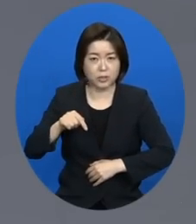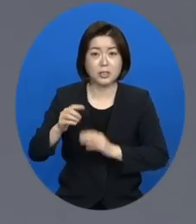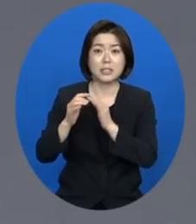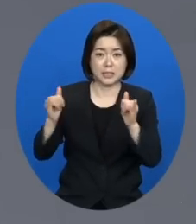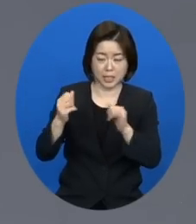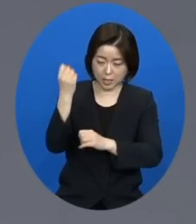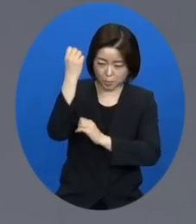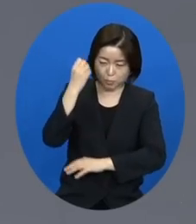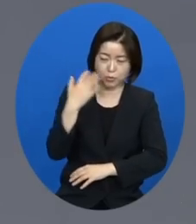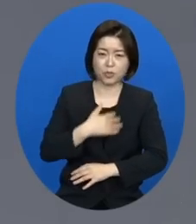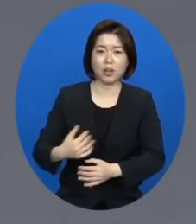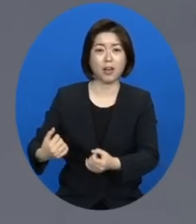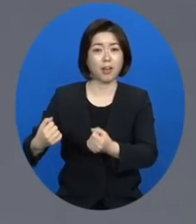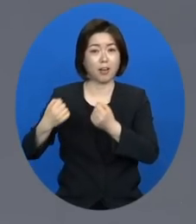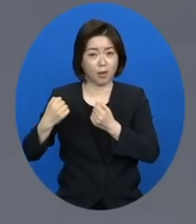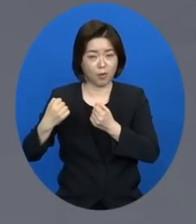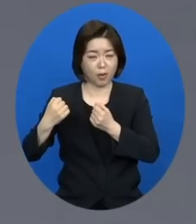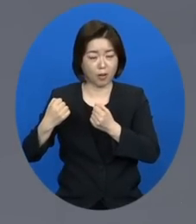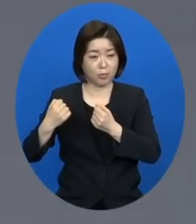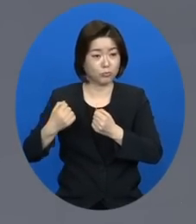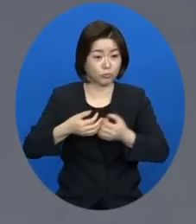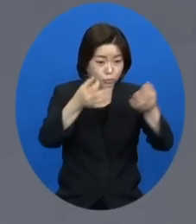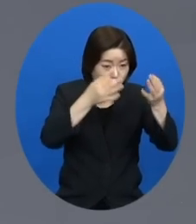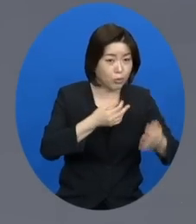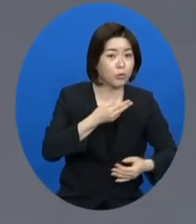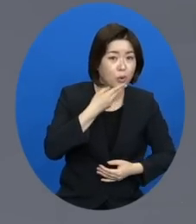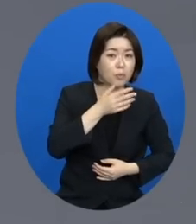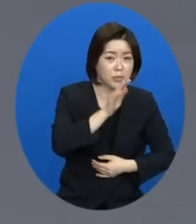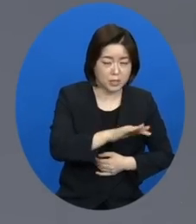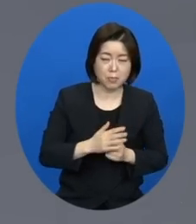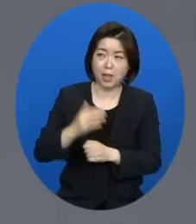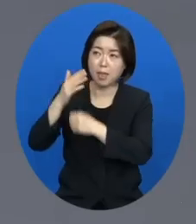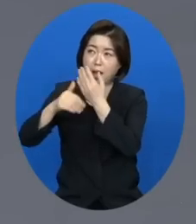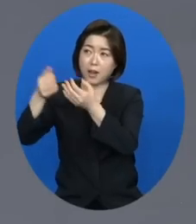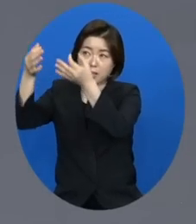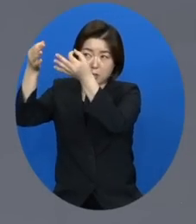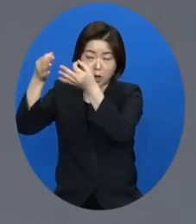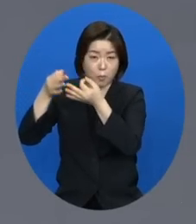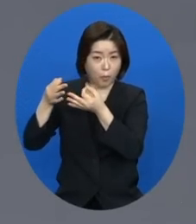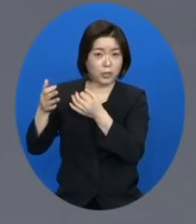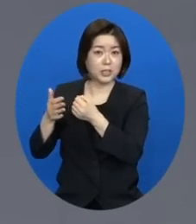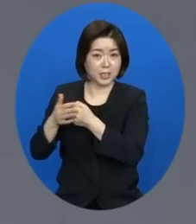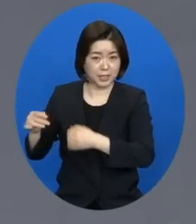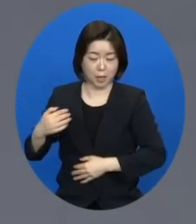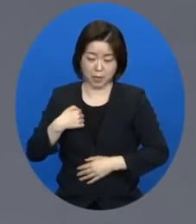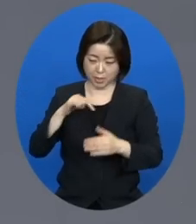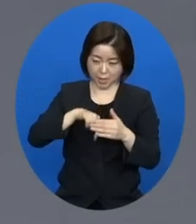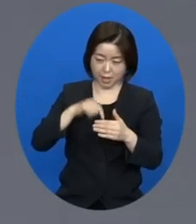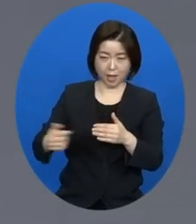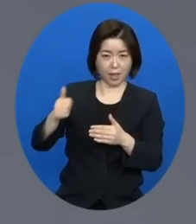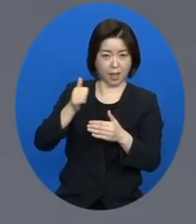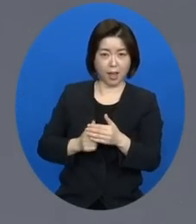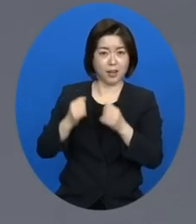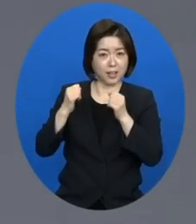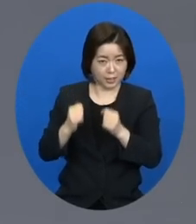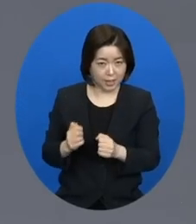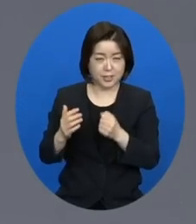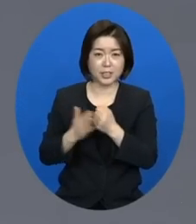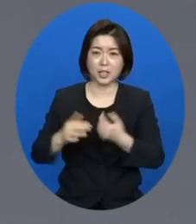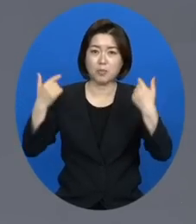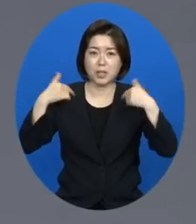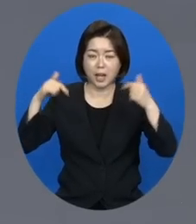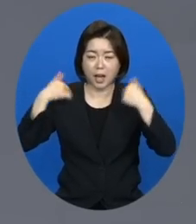뿌리가 건강한 사람은 아무도 보지 않을 때 하나님이 보시기 때문에 하나님 내 안에 계시기 때문에